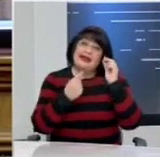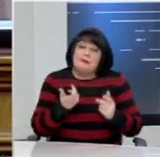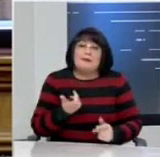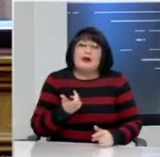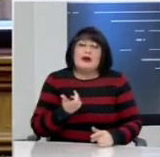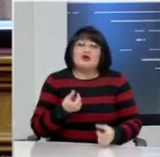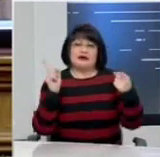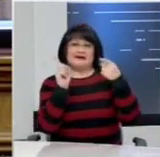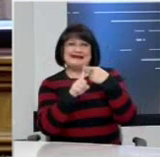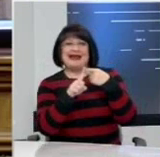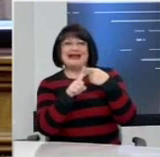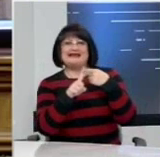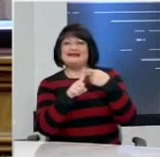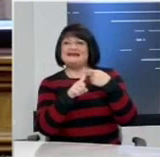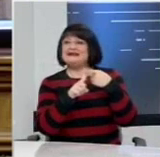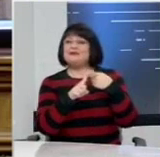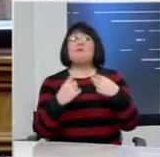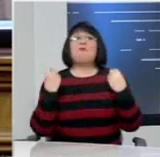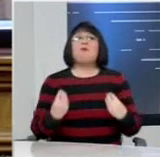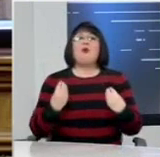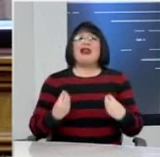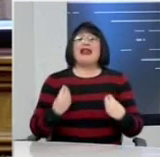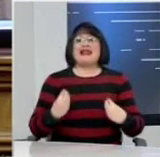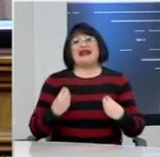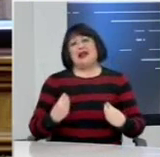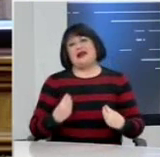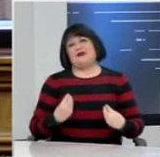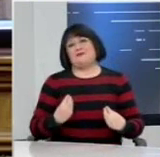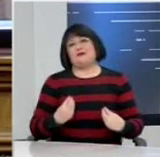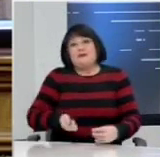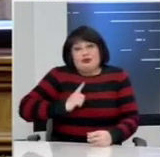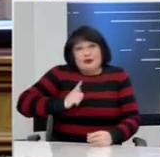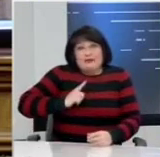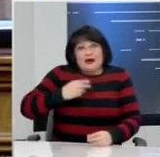ότι η συνάντηση αυτή πήγε καλύτερα το αναμενωμένο.